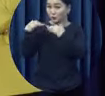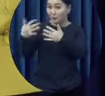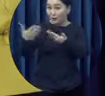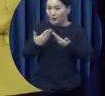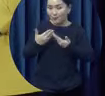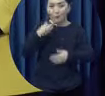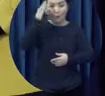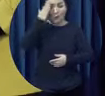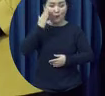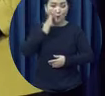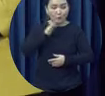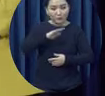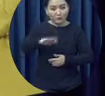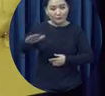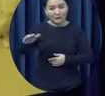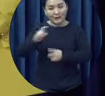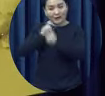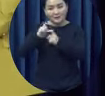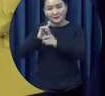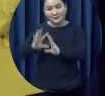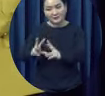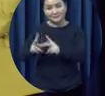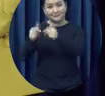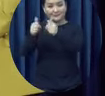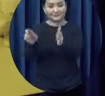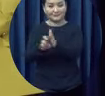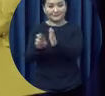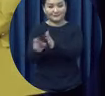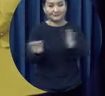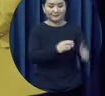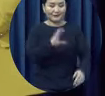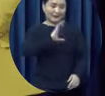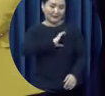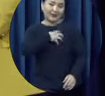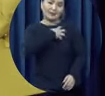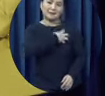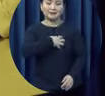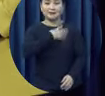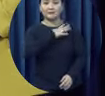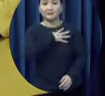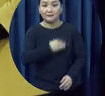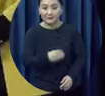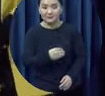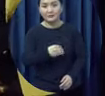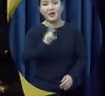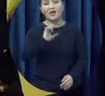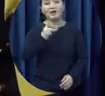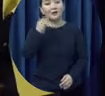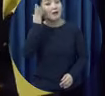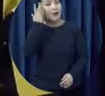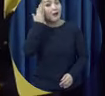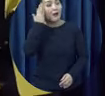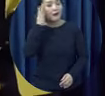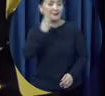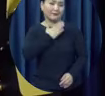бас маш сайжруулдаг арга байгаа. Мөн одоо стресс тайлах энгийн аргаар сэтгэл санаагаа тайван байлгах аргыг